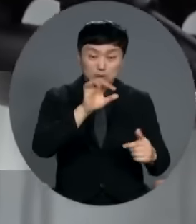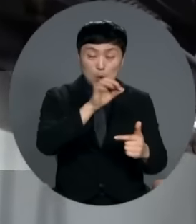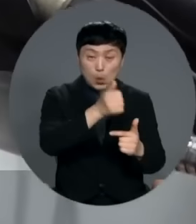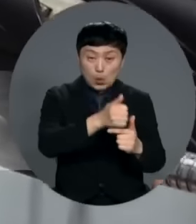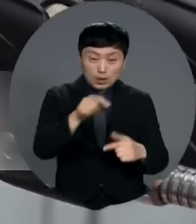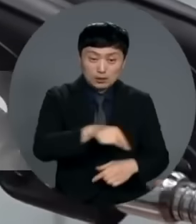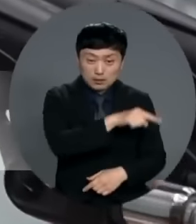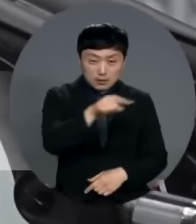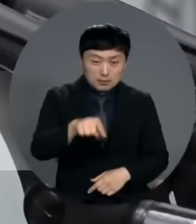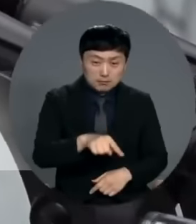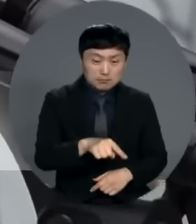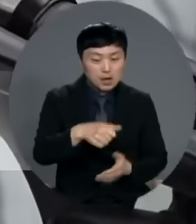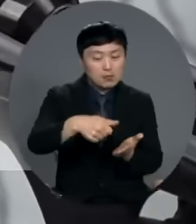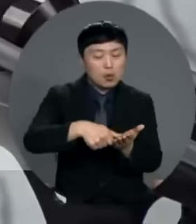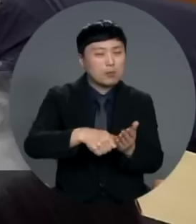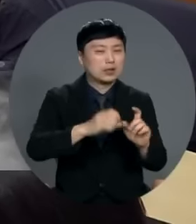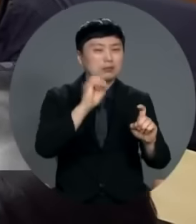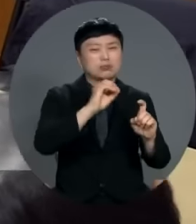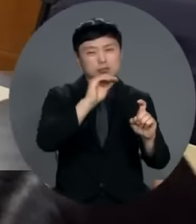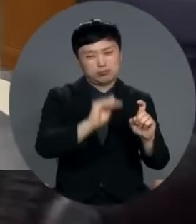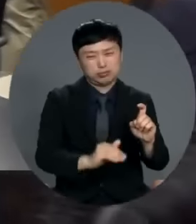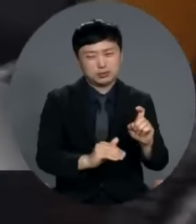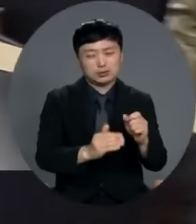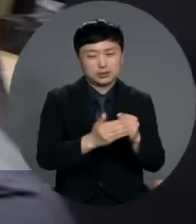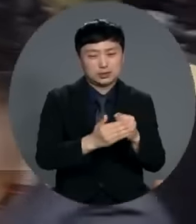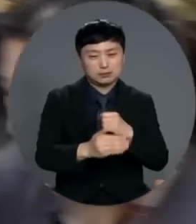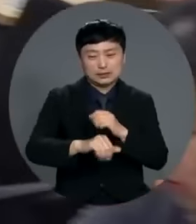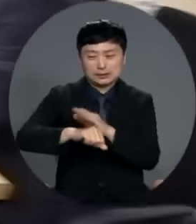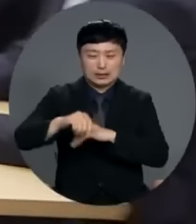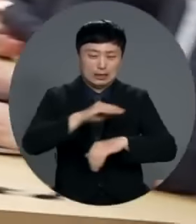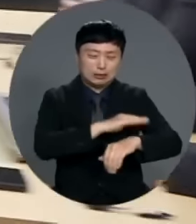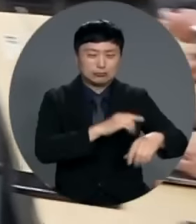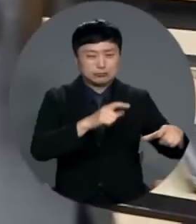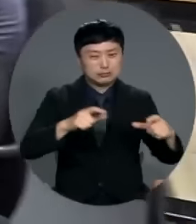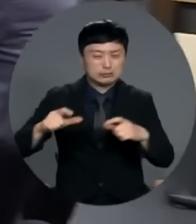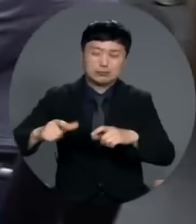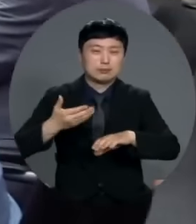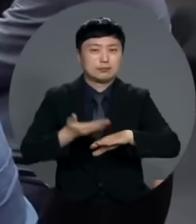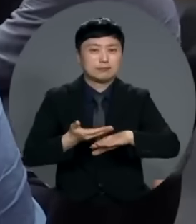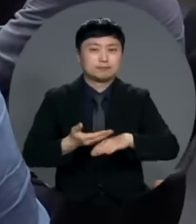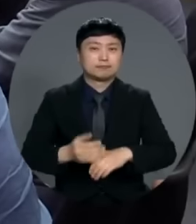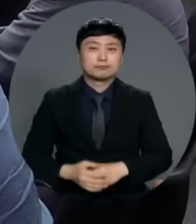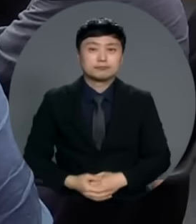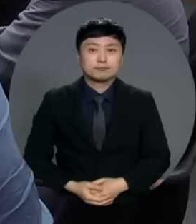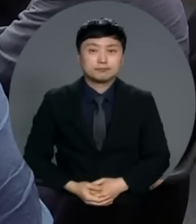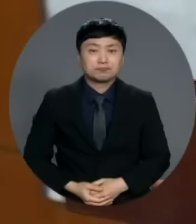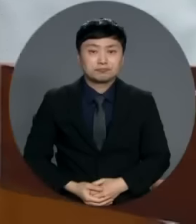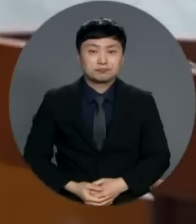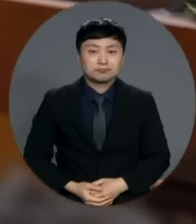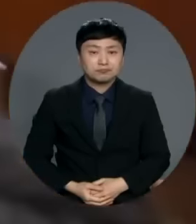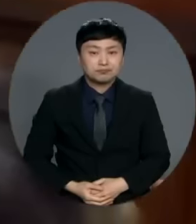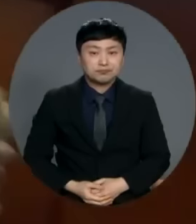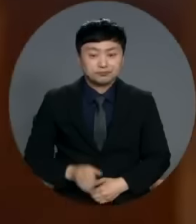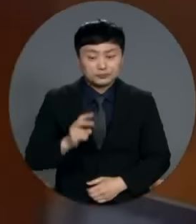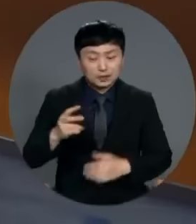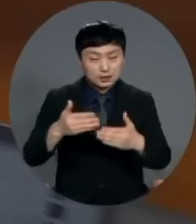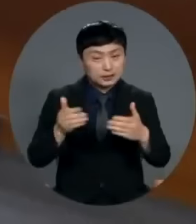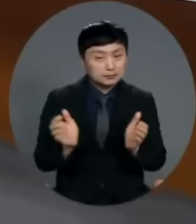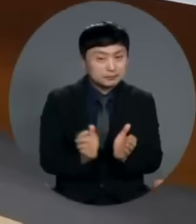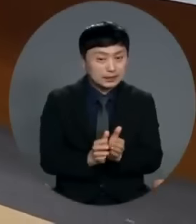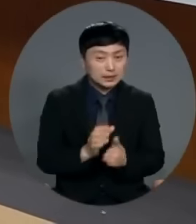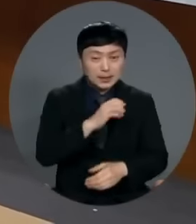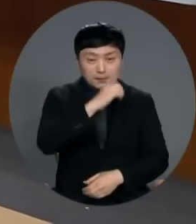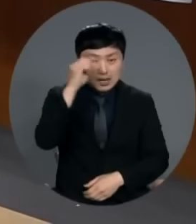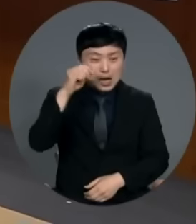10% 안팎에 머물러 특정 당 선호도가 더욱 짙습니다. 이런 가운데 유일하게 여당 의원으로 이름